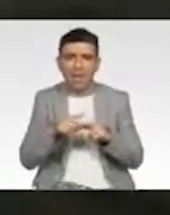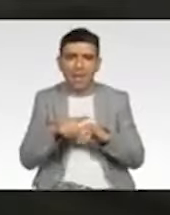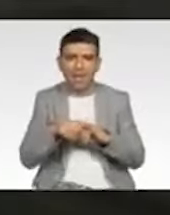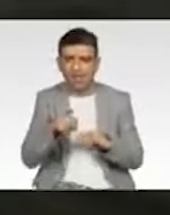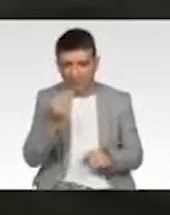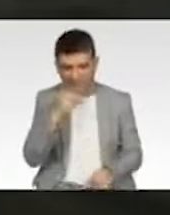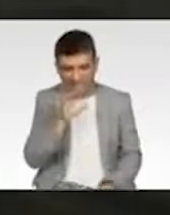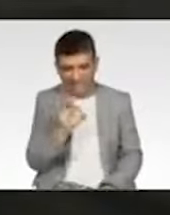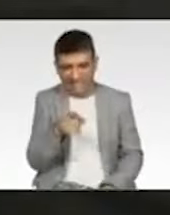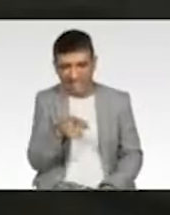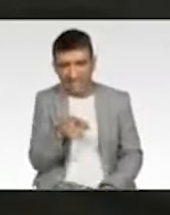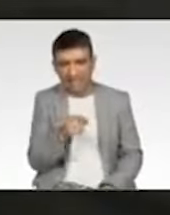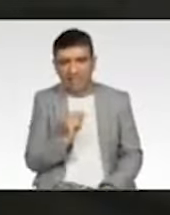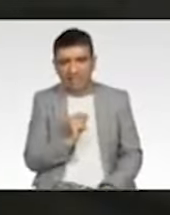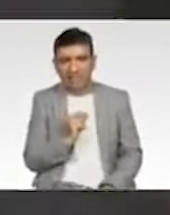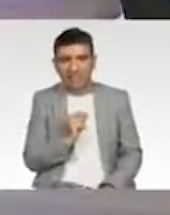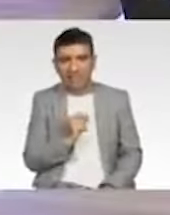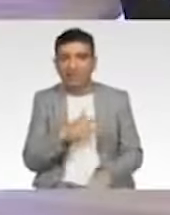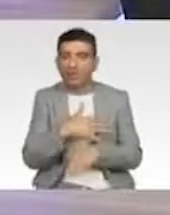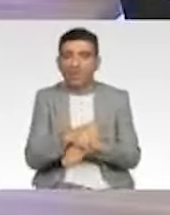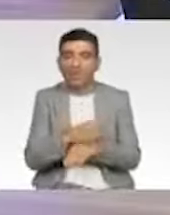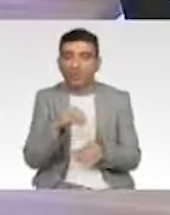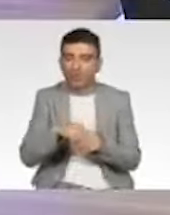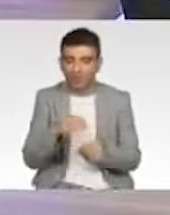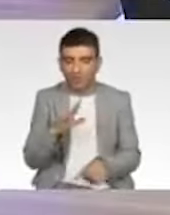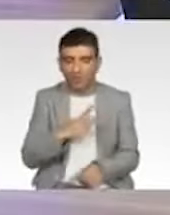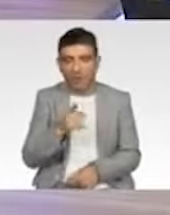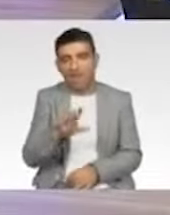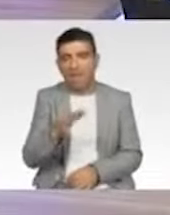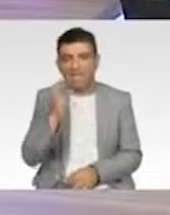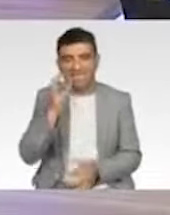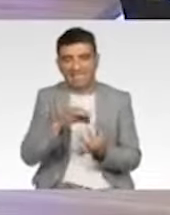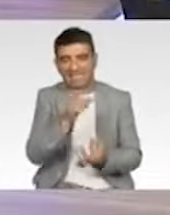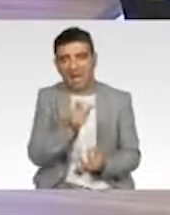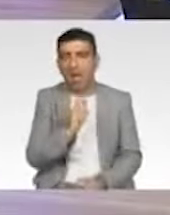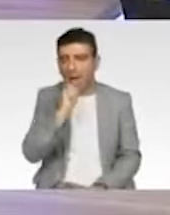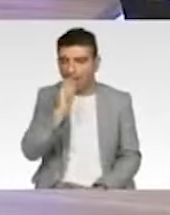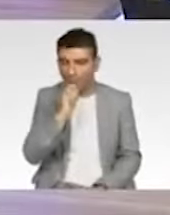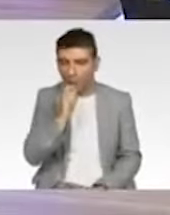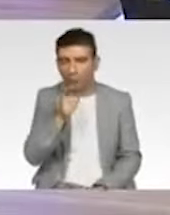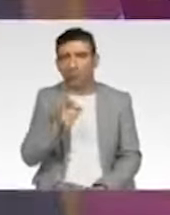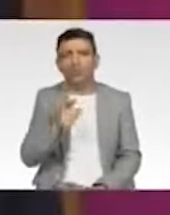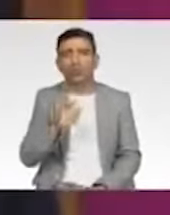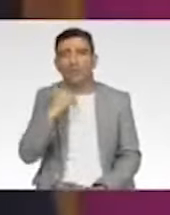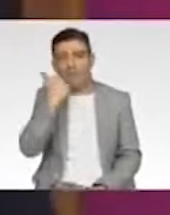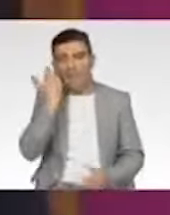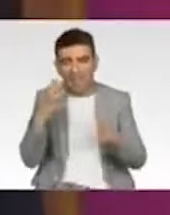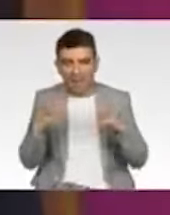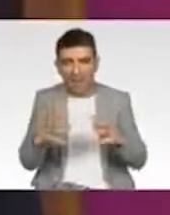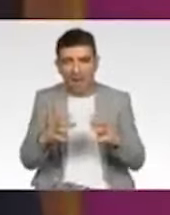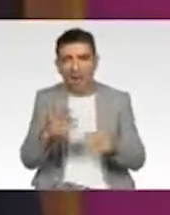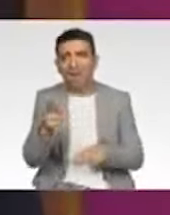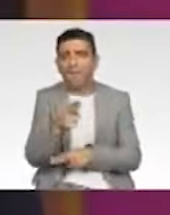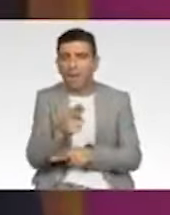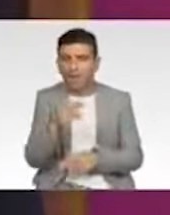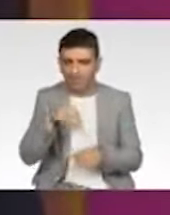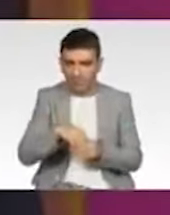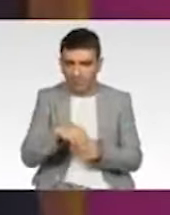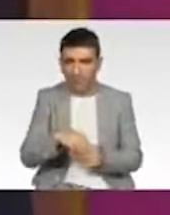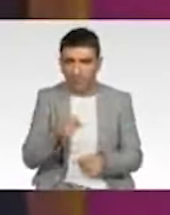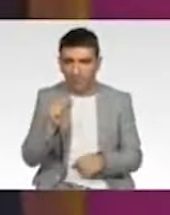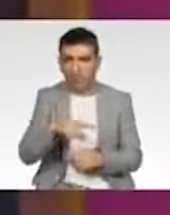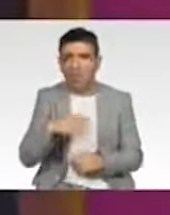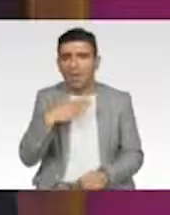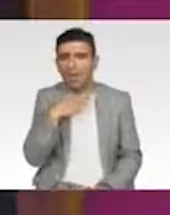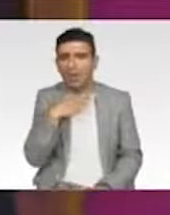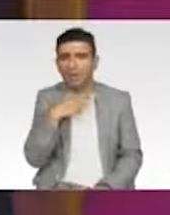yemişsindir. Yani İçinde evet. Zaten sebze de var. Sebze dolu. Bazı insanlar havuç, lahana, balık da atılıyor içinde.